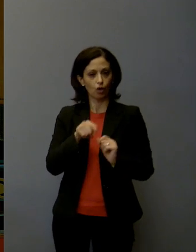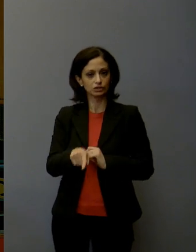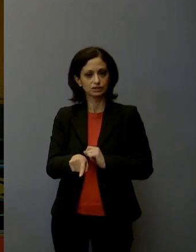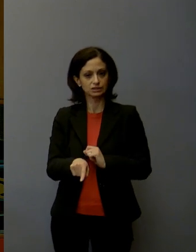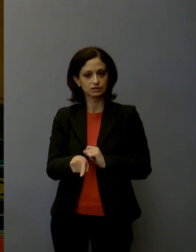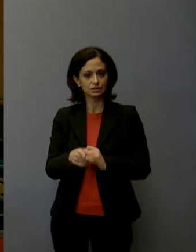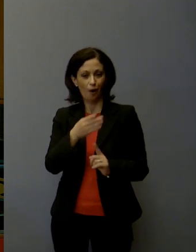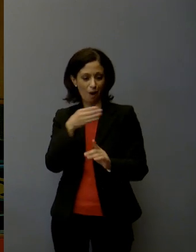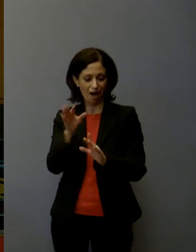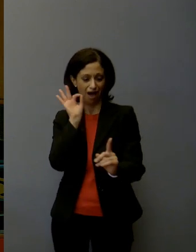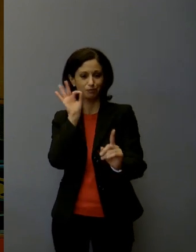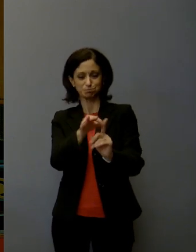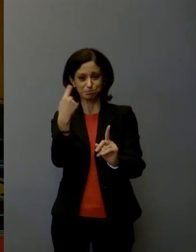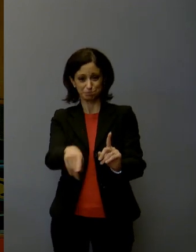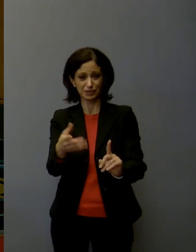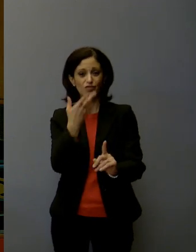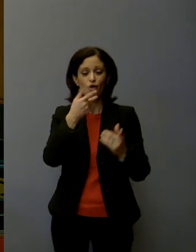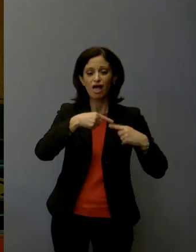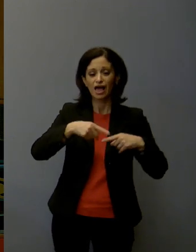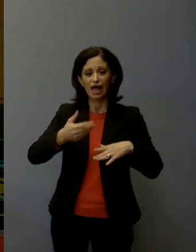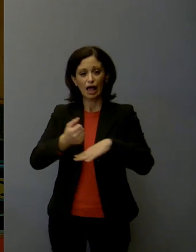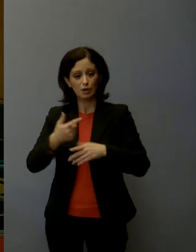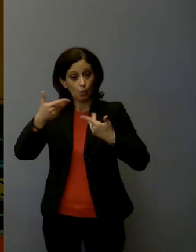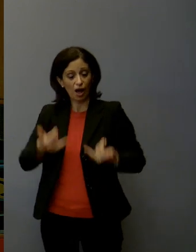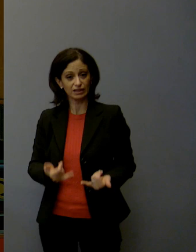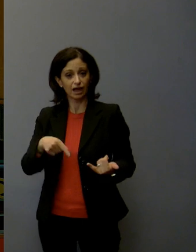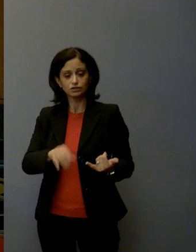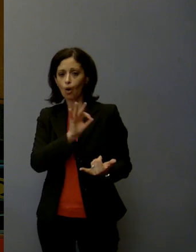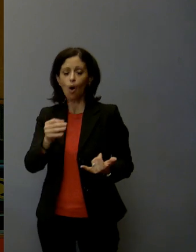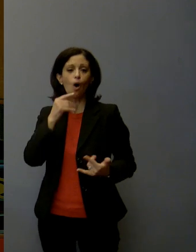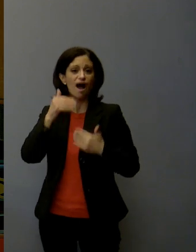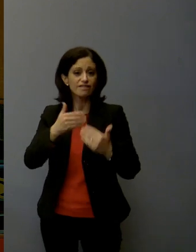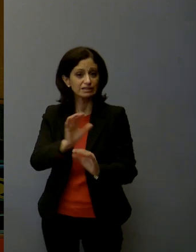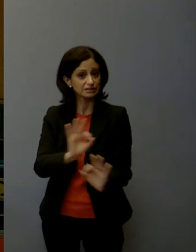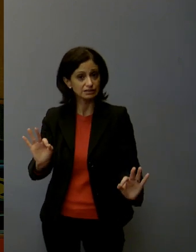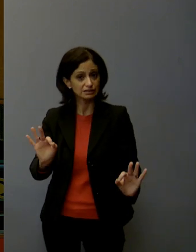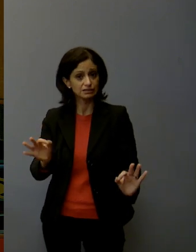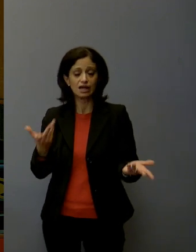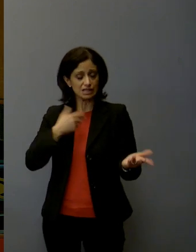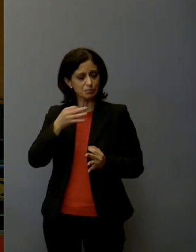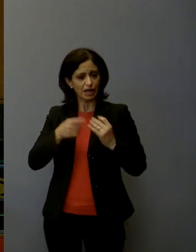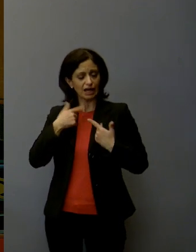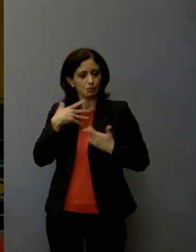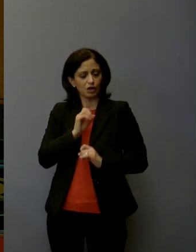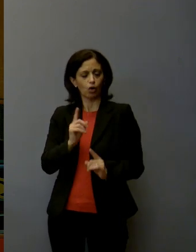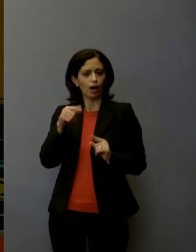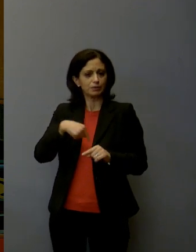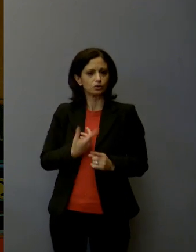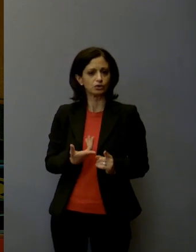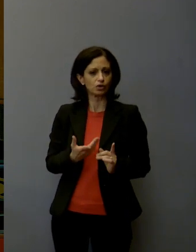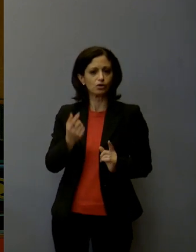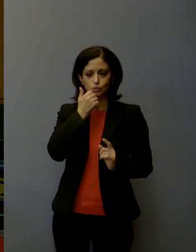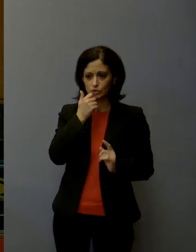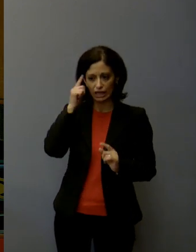vada in questo senso o facciamo la HP gruppo oppure non andiamo avanti No eh no spiegatemelo no perché l'impressione